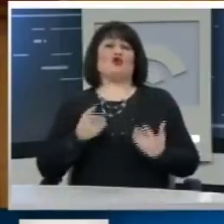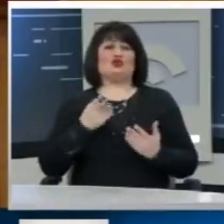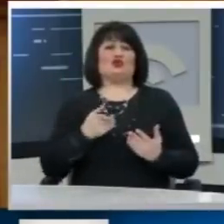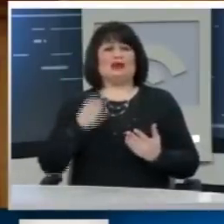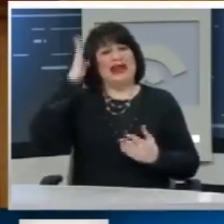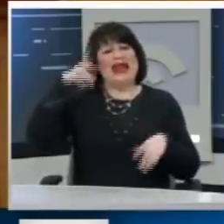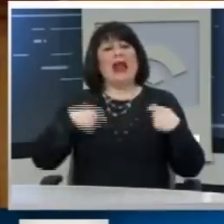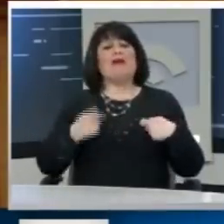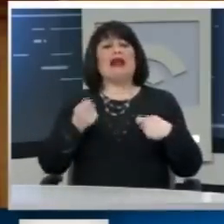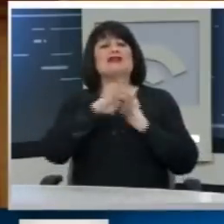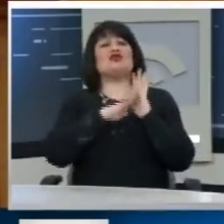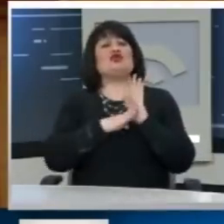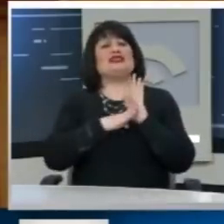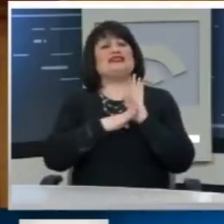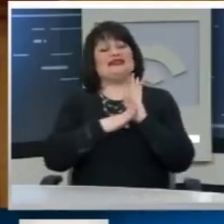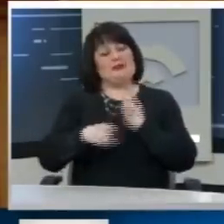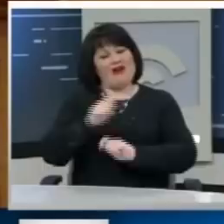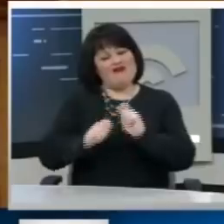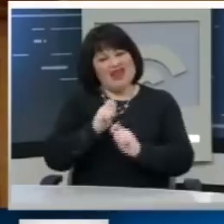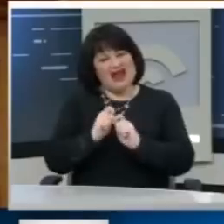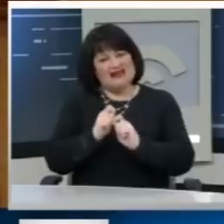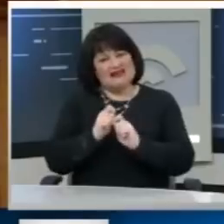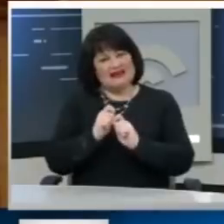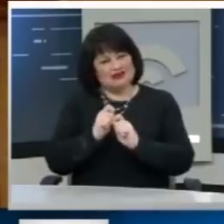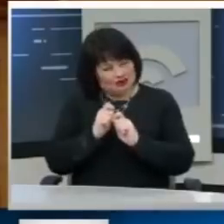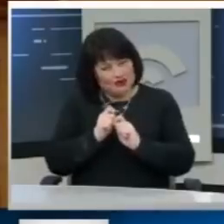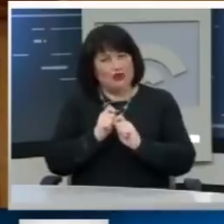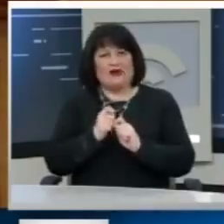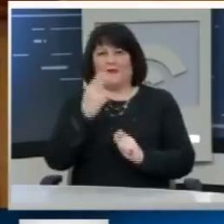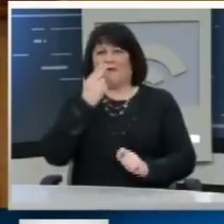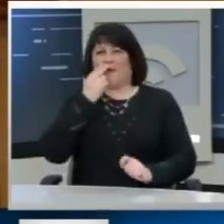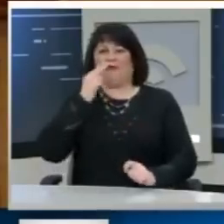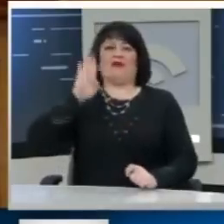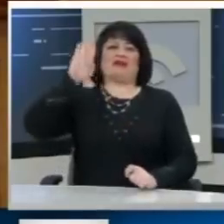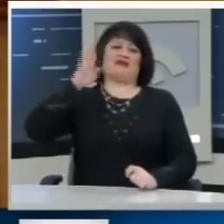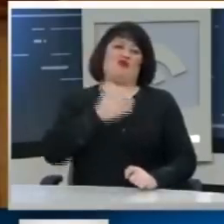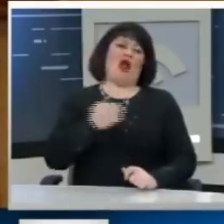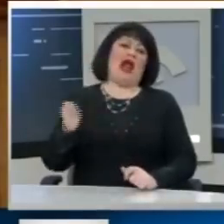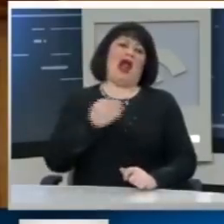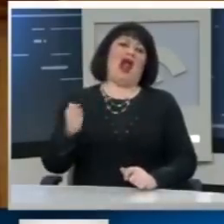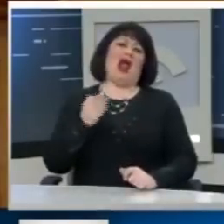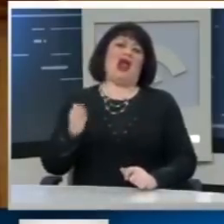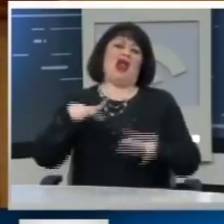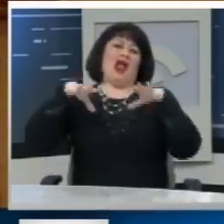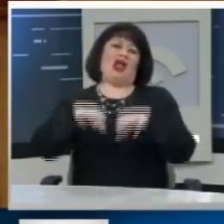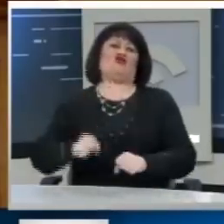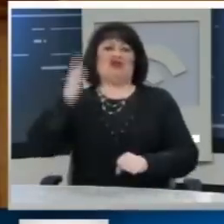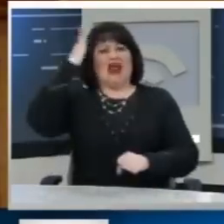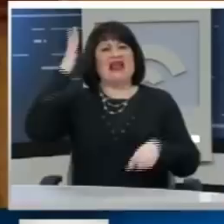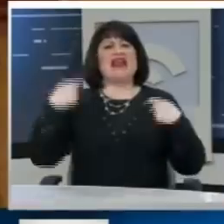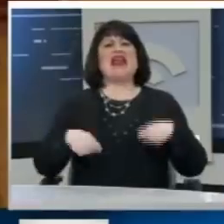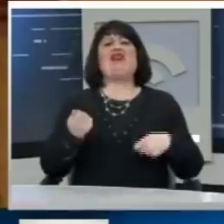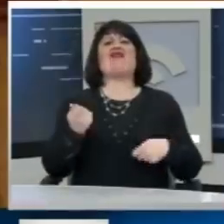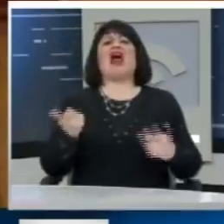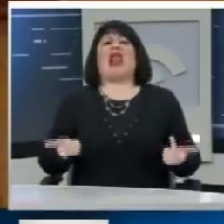ίδιου του καπιταλιστικού συστήματος. Είναι γνήσιο τέκνο του. Είναι η πιο ακραία μορφή της εξουσίας του κεφαλαίου. Και